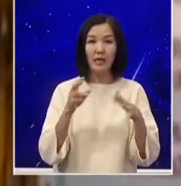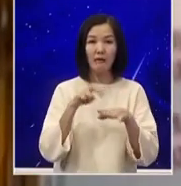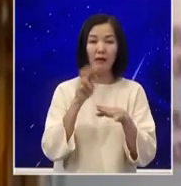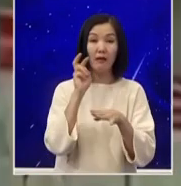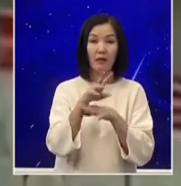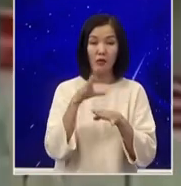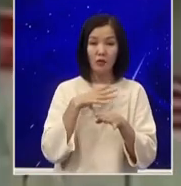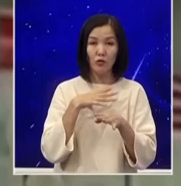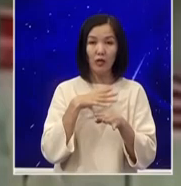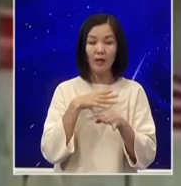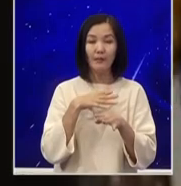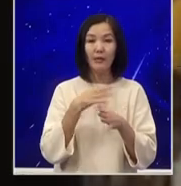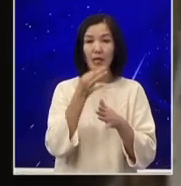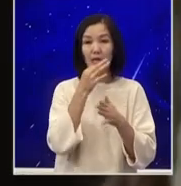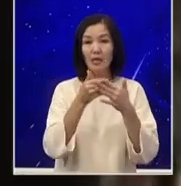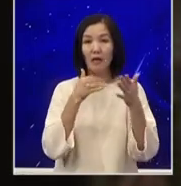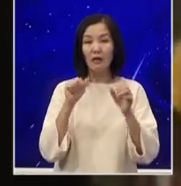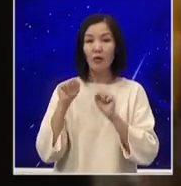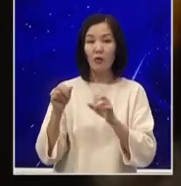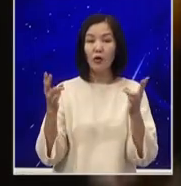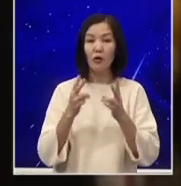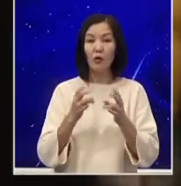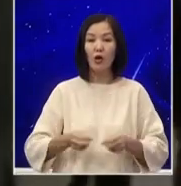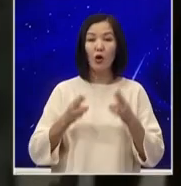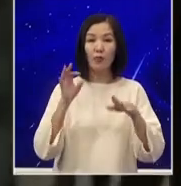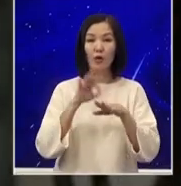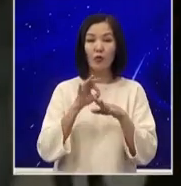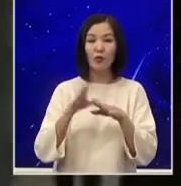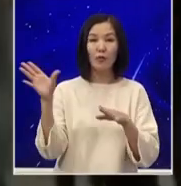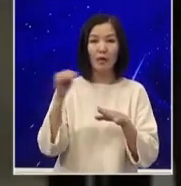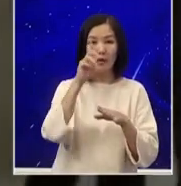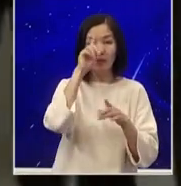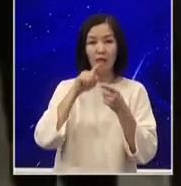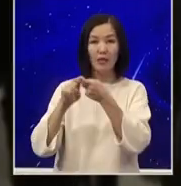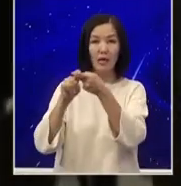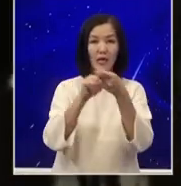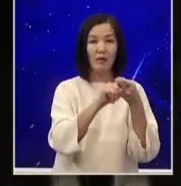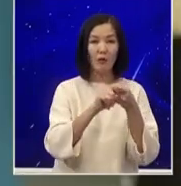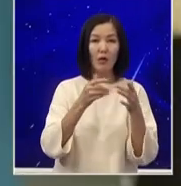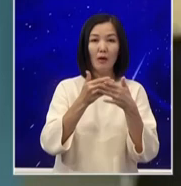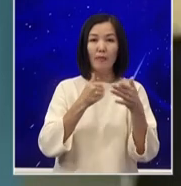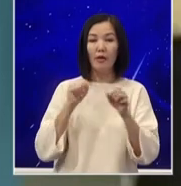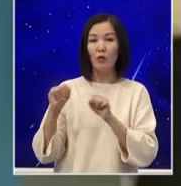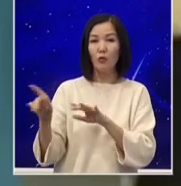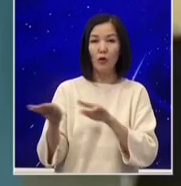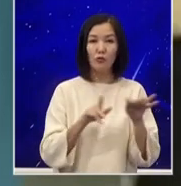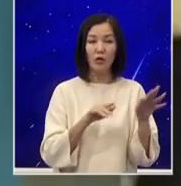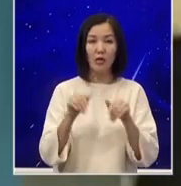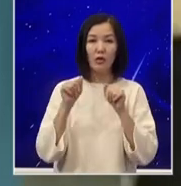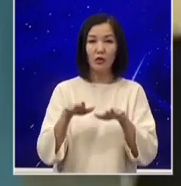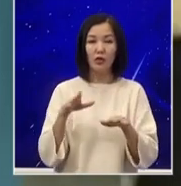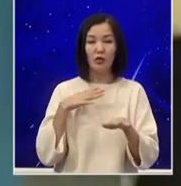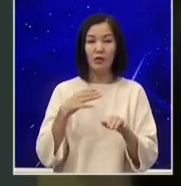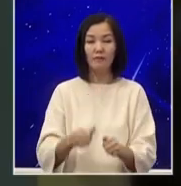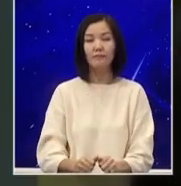дәрігердің көмегіне жүгінген екен. Қазір жергілікті билік қауіпті дерттің бүкіл елге тарап кетпеу үшін барлық шараларды жүргізіп жатыр.